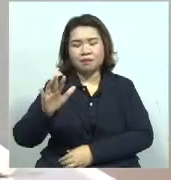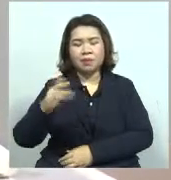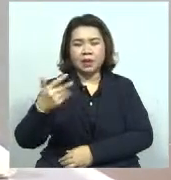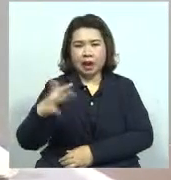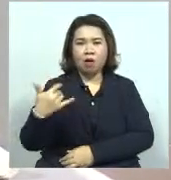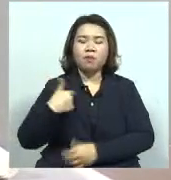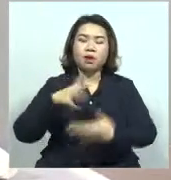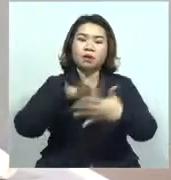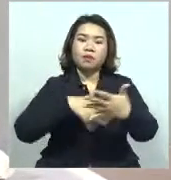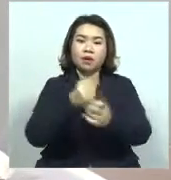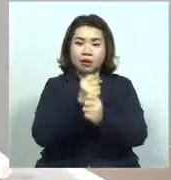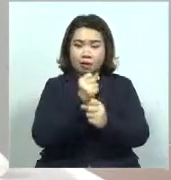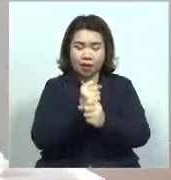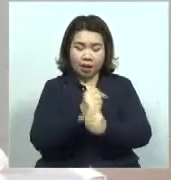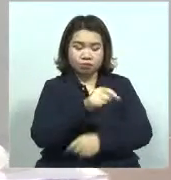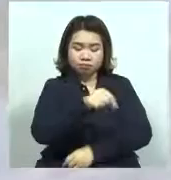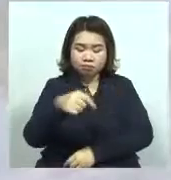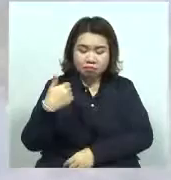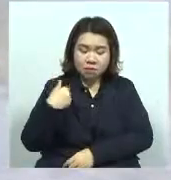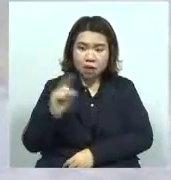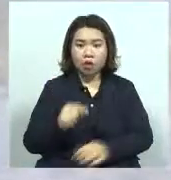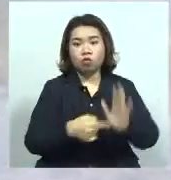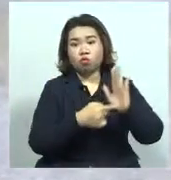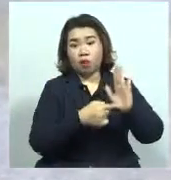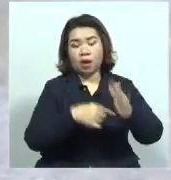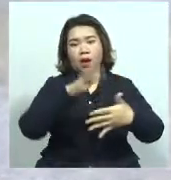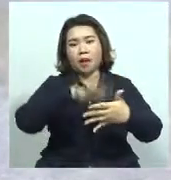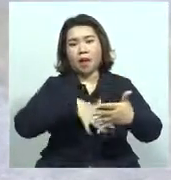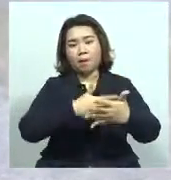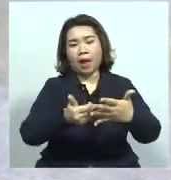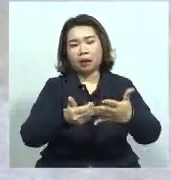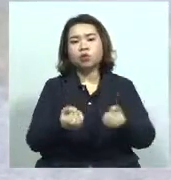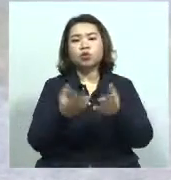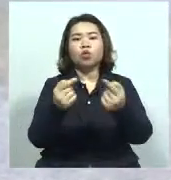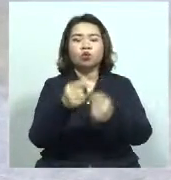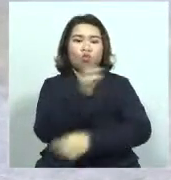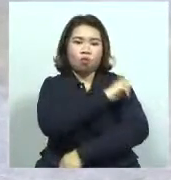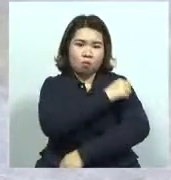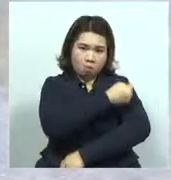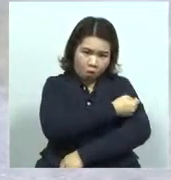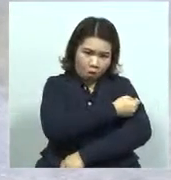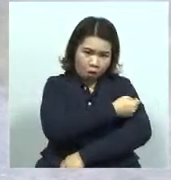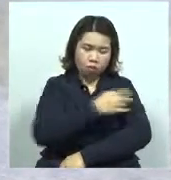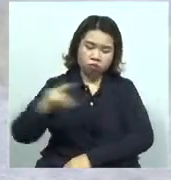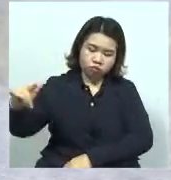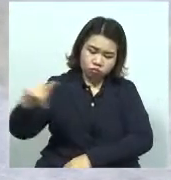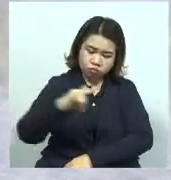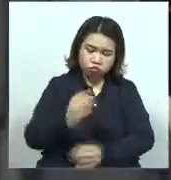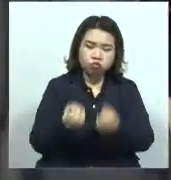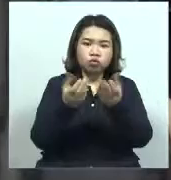ทั้งแผนการปฏิบัติของหน่วยงานที่เกี่ยวข้องเช่นแผนการส่งกลับทางการแพทย์การเคลื่อนย้ายทางอากาศและการ